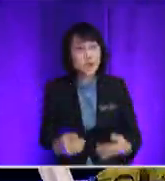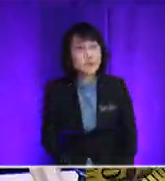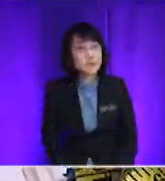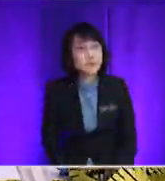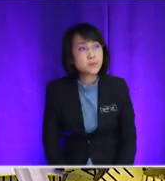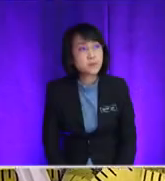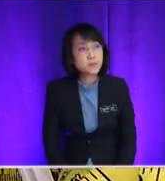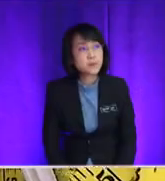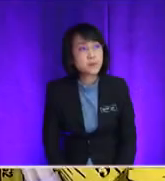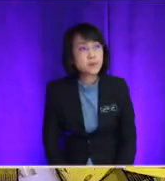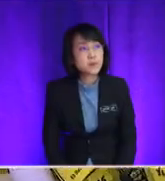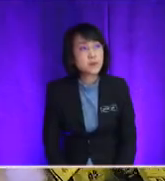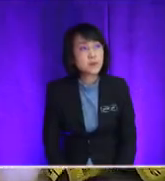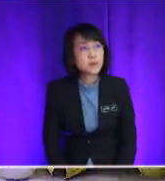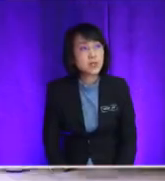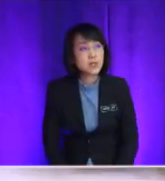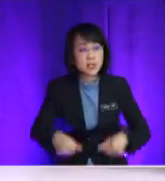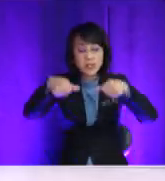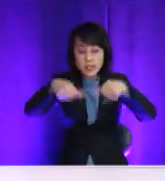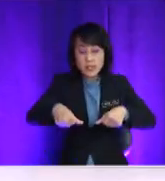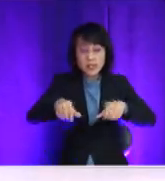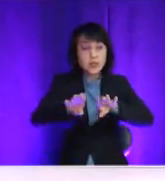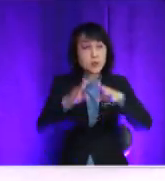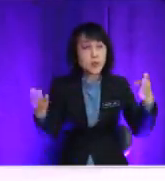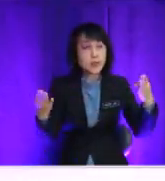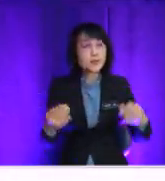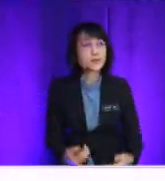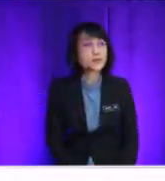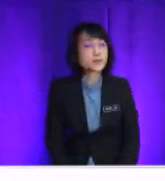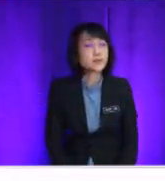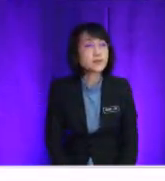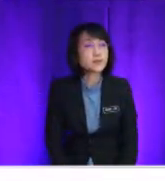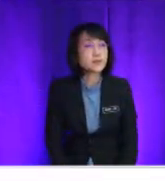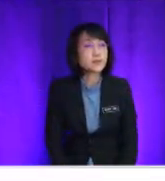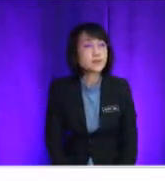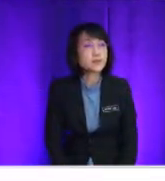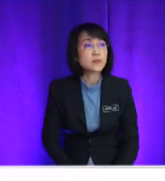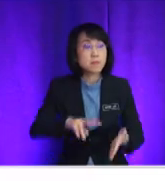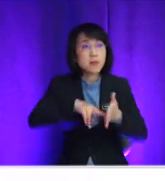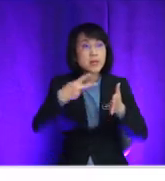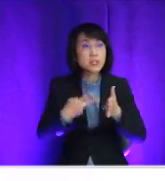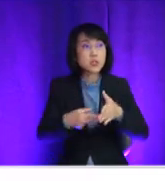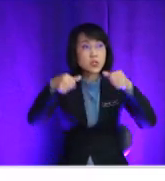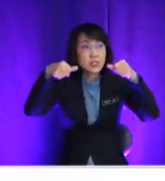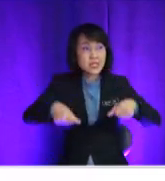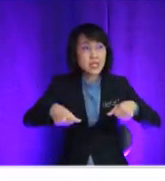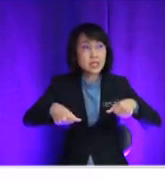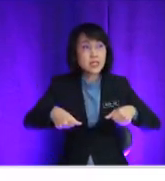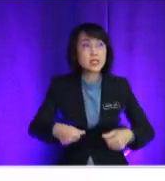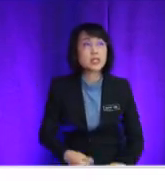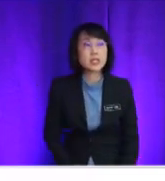dan tekan dan buka kita tengok tekan sebentar maksud menekan nih Tekan